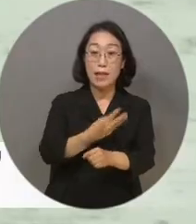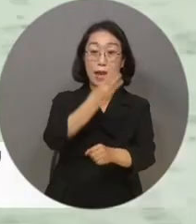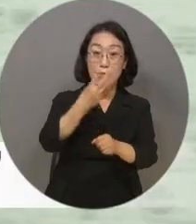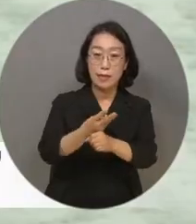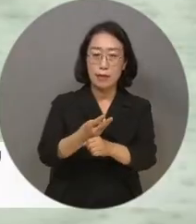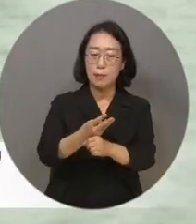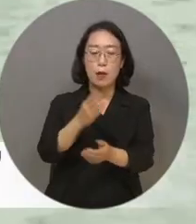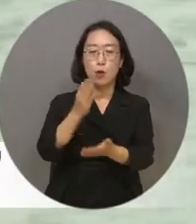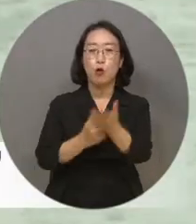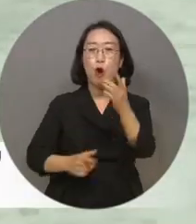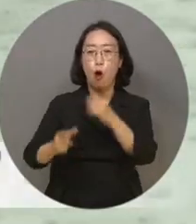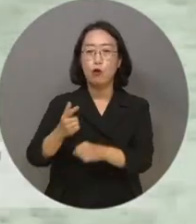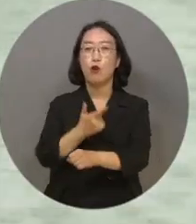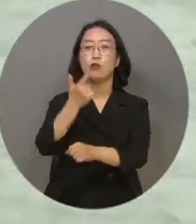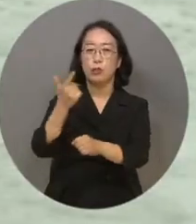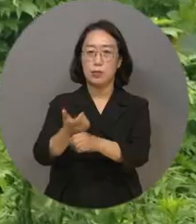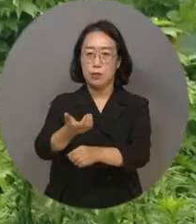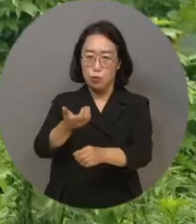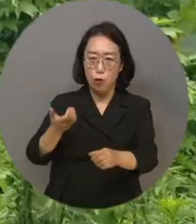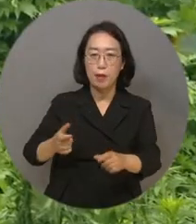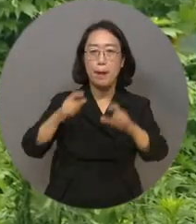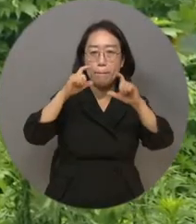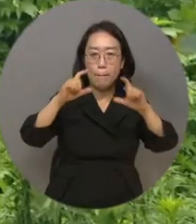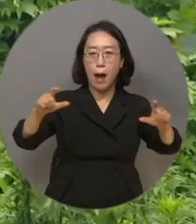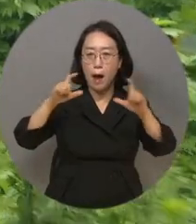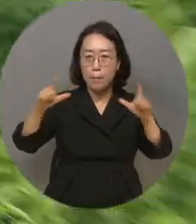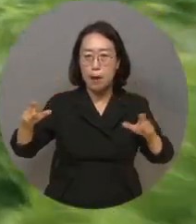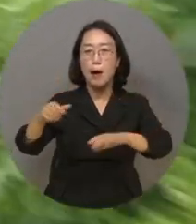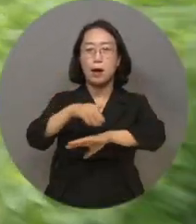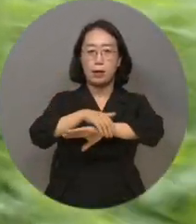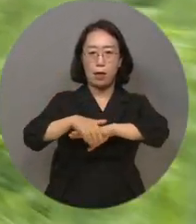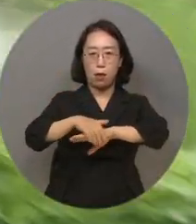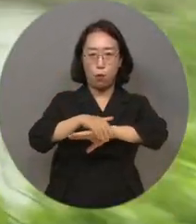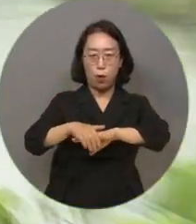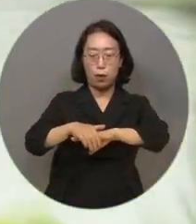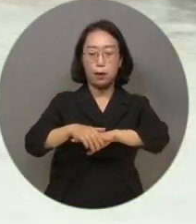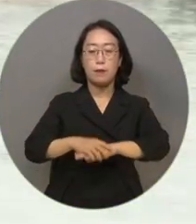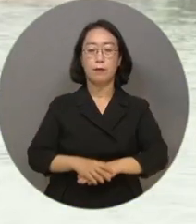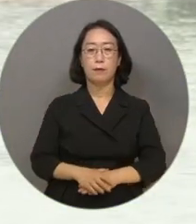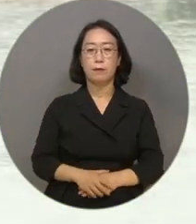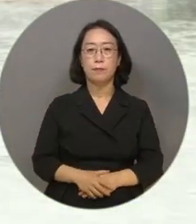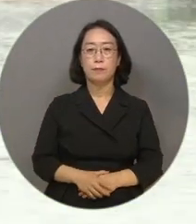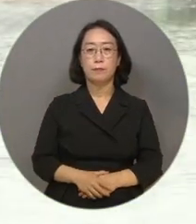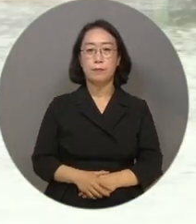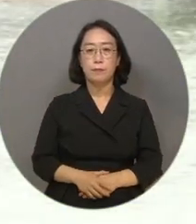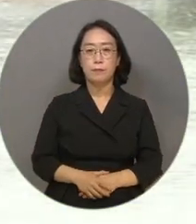6시간 전으로 앞당기기로 했습니다. 복지TV 뉴스 최유라입니다.